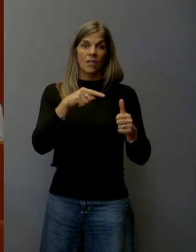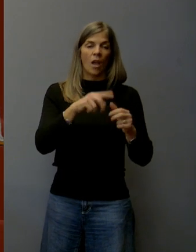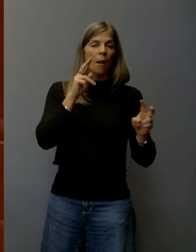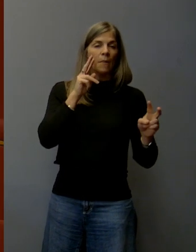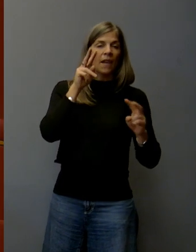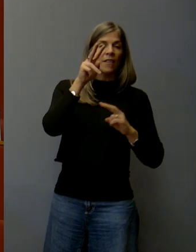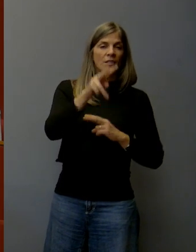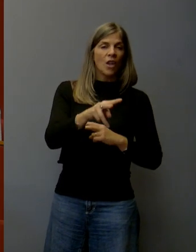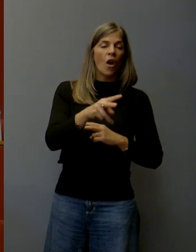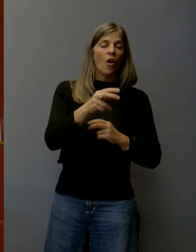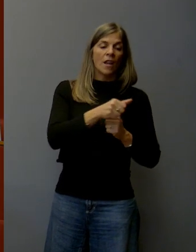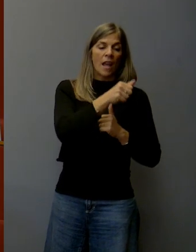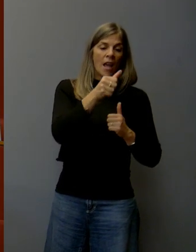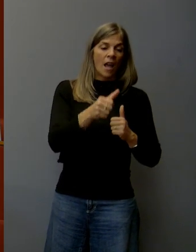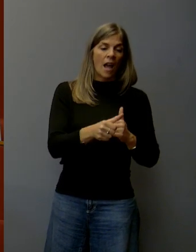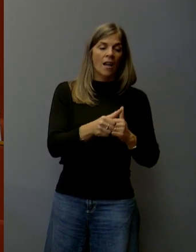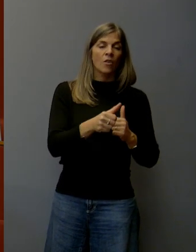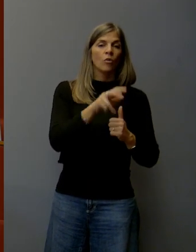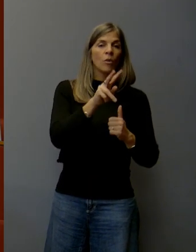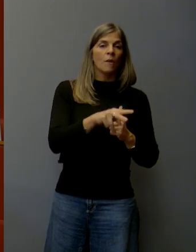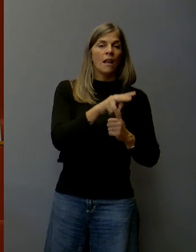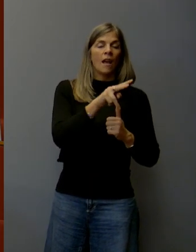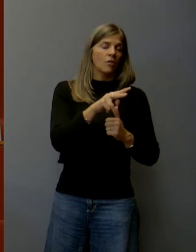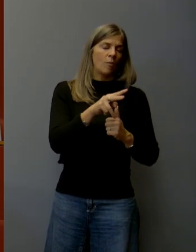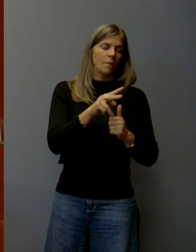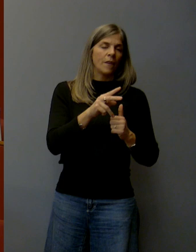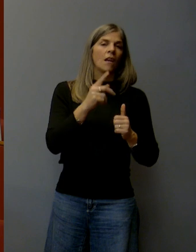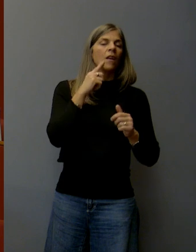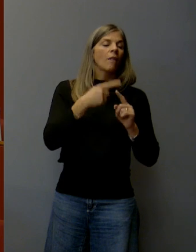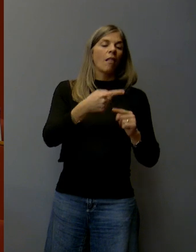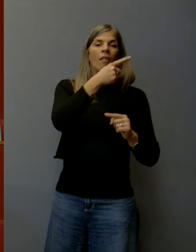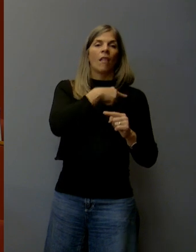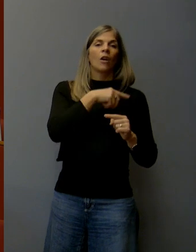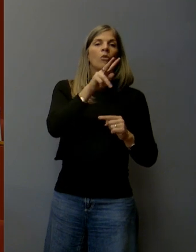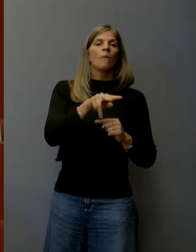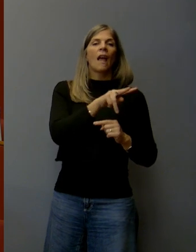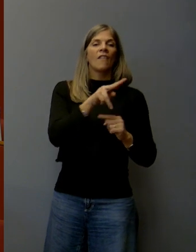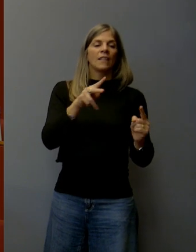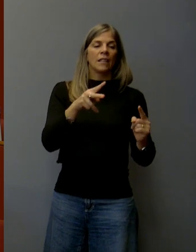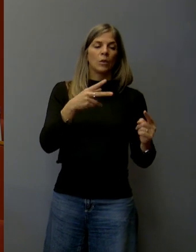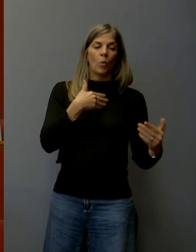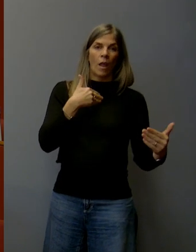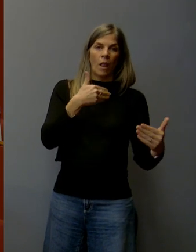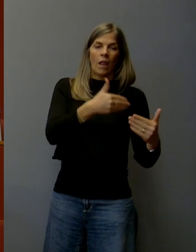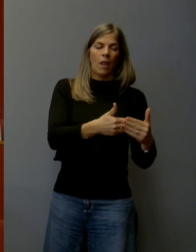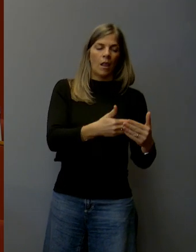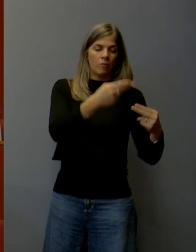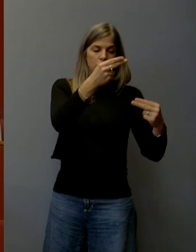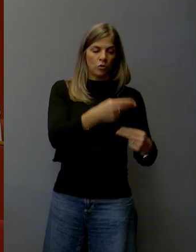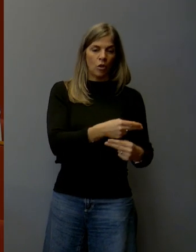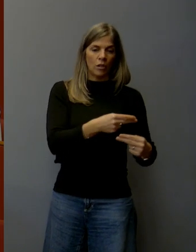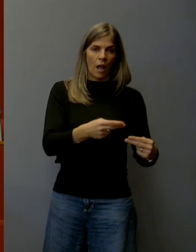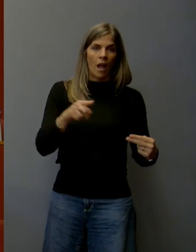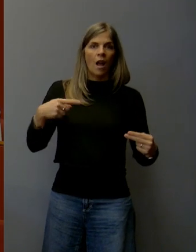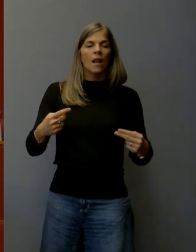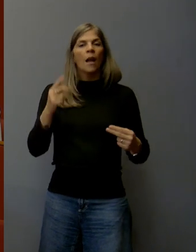del 2022 e il bilancio di previsione la previsione di spesa del 2023 sono circa 700